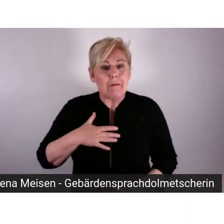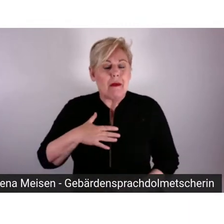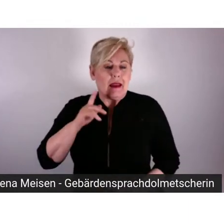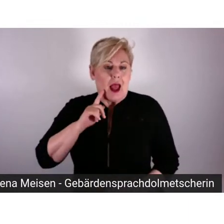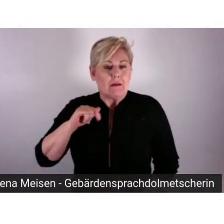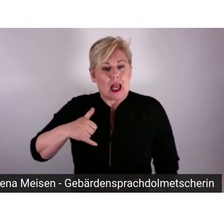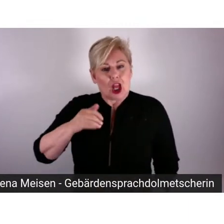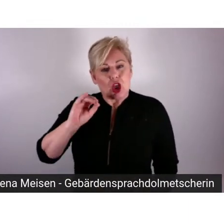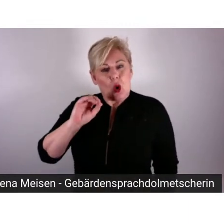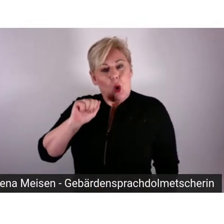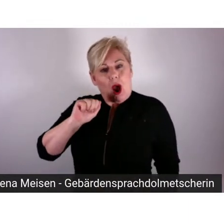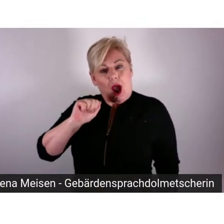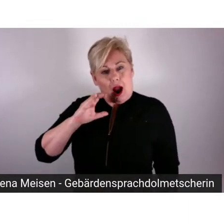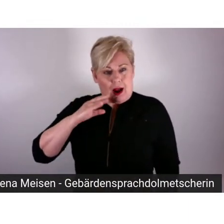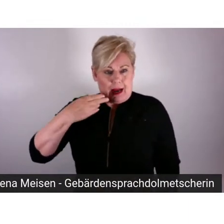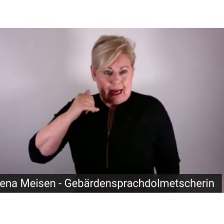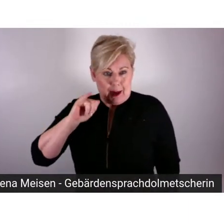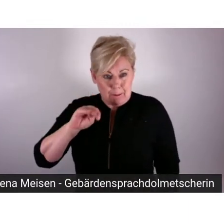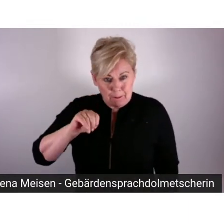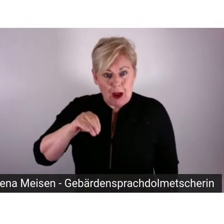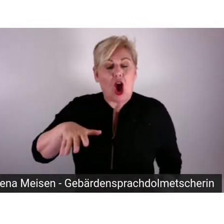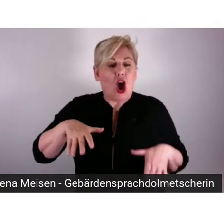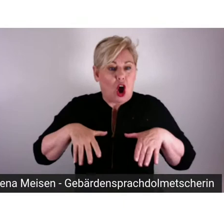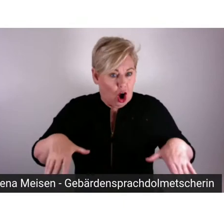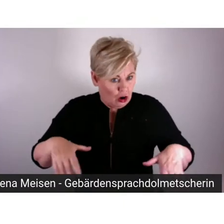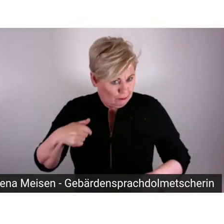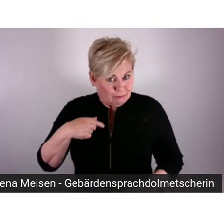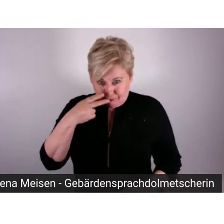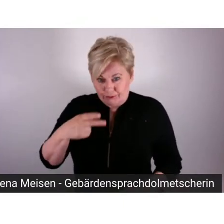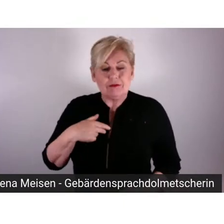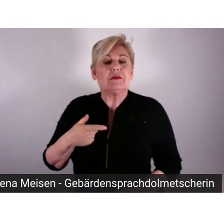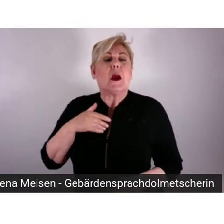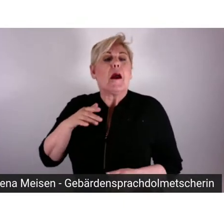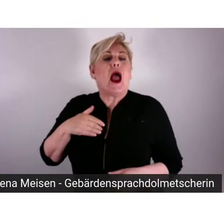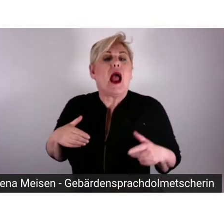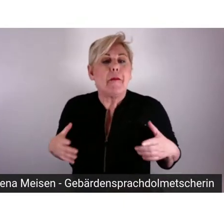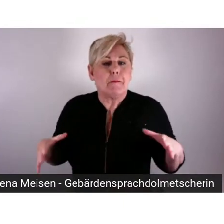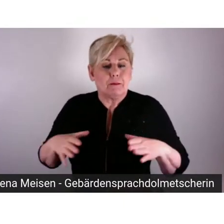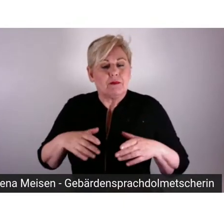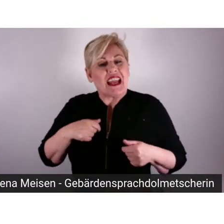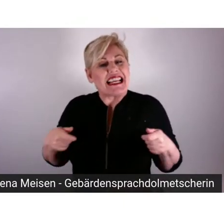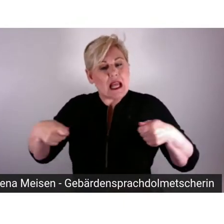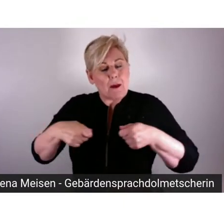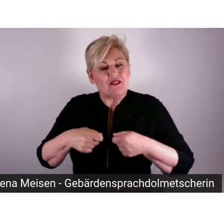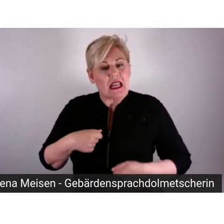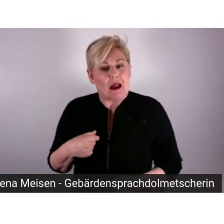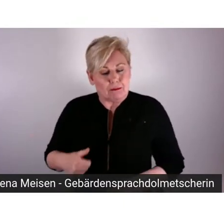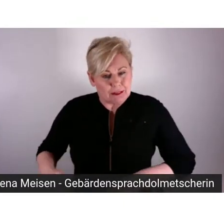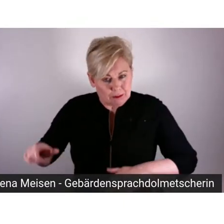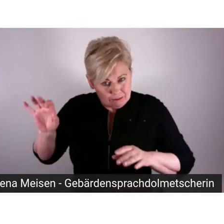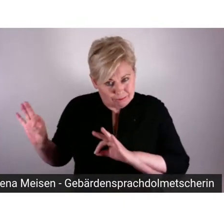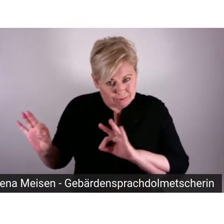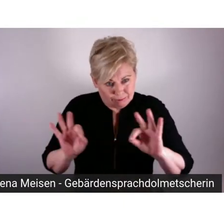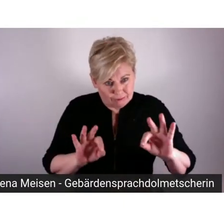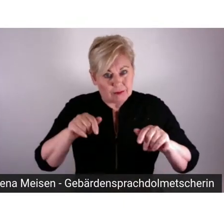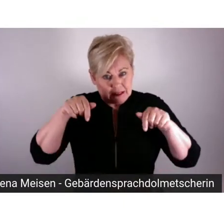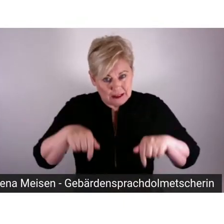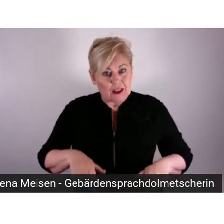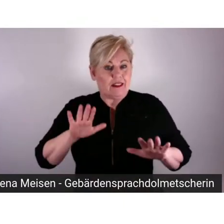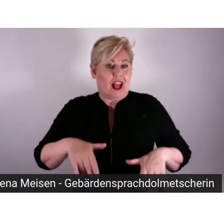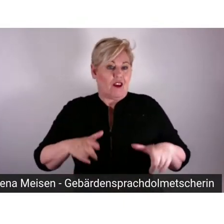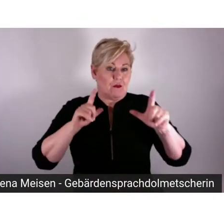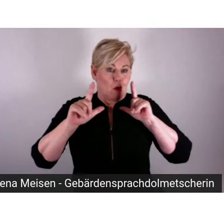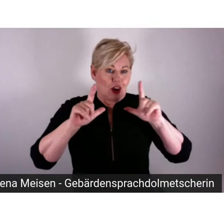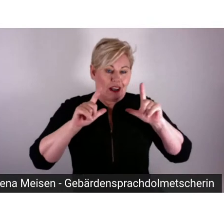Rock. Sie lesen das im Bild. Ich bin Abteilungsleiter im Paritätischen Gesamtverband und darf diese Diskussion heute moderieren und